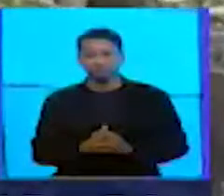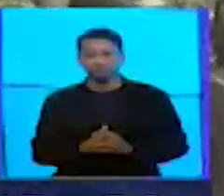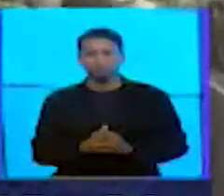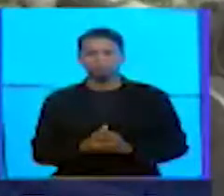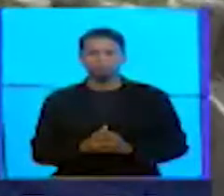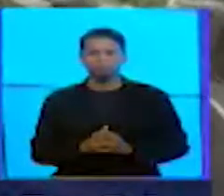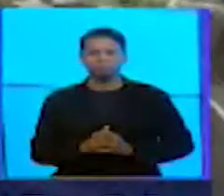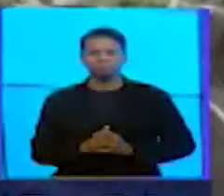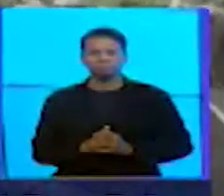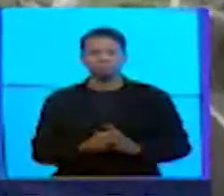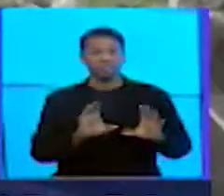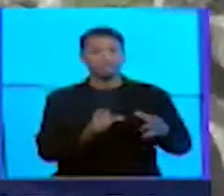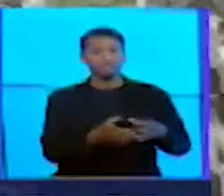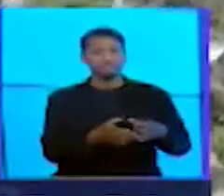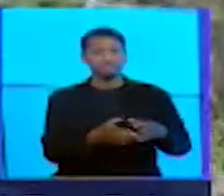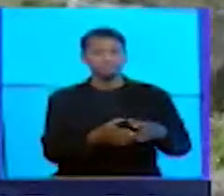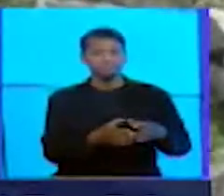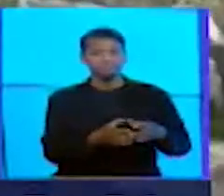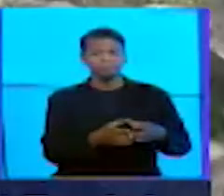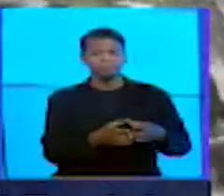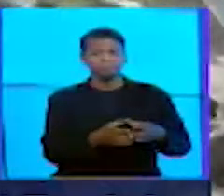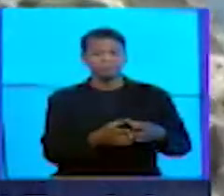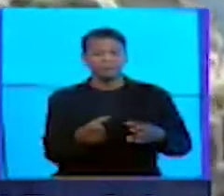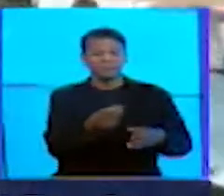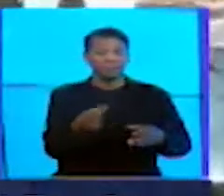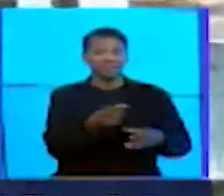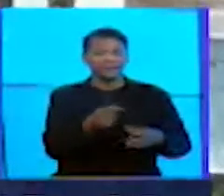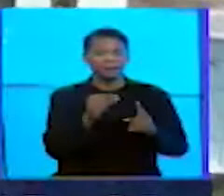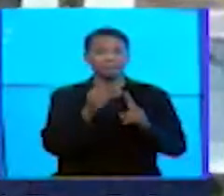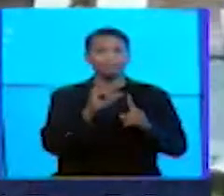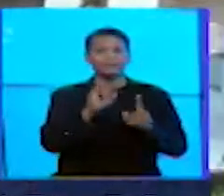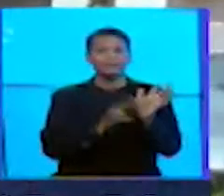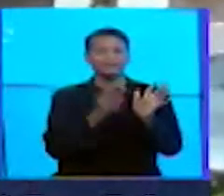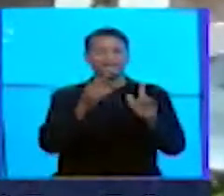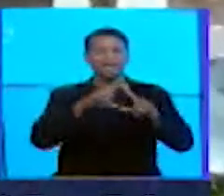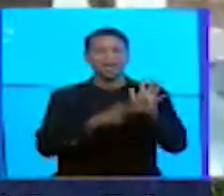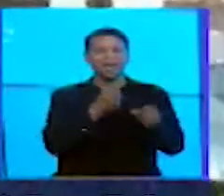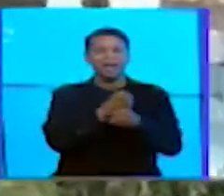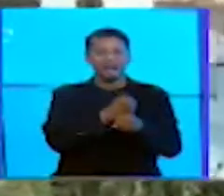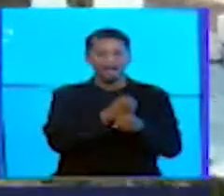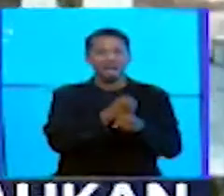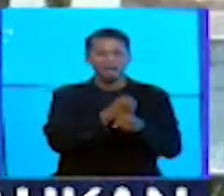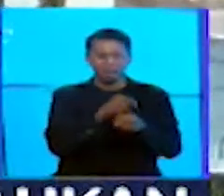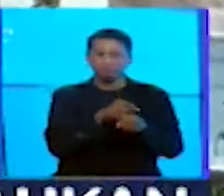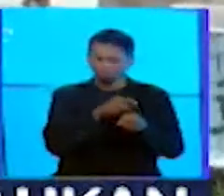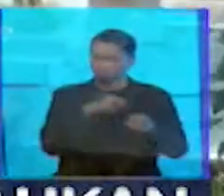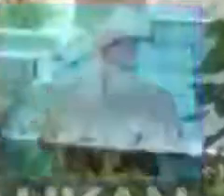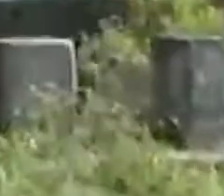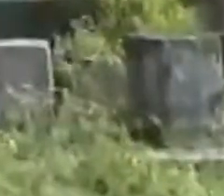Aparat Kecamatan Supa, Kabupaten Pinrang, Sulawesi Selatan mengecek lokasi makam tempat dipindahkannya 3 jenazah COVID-19 yang